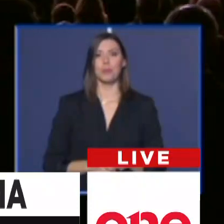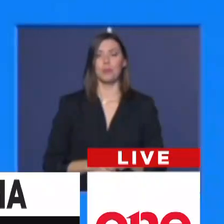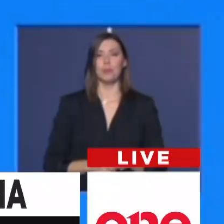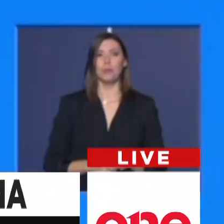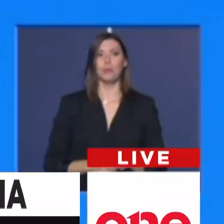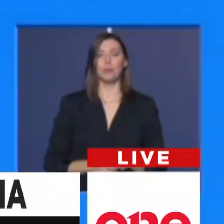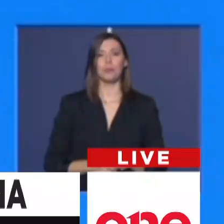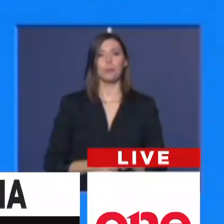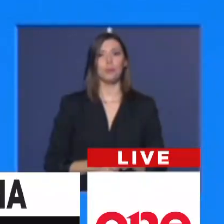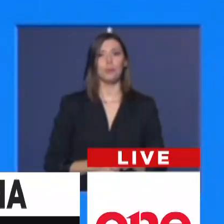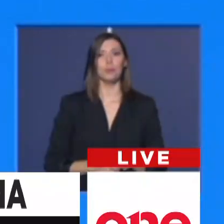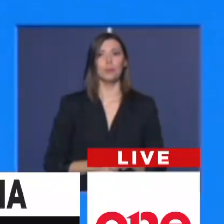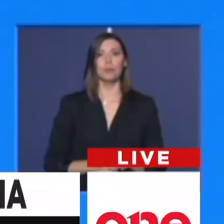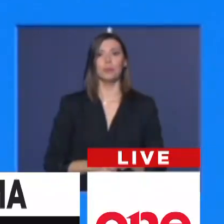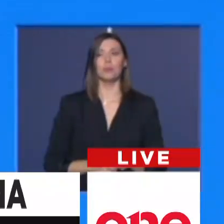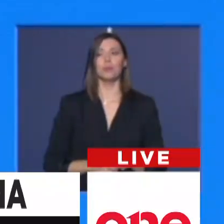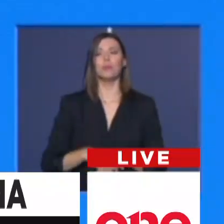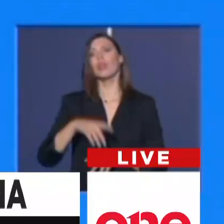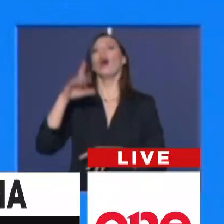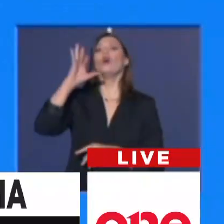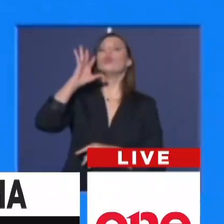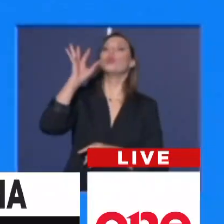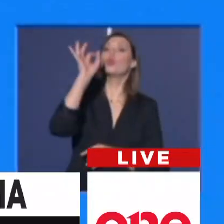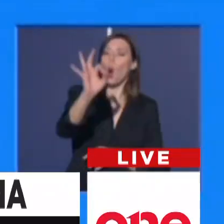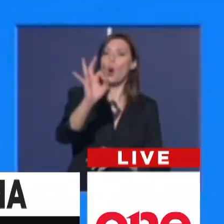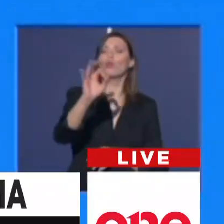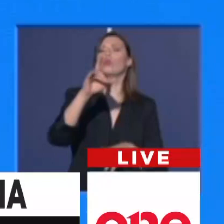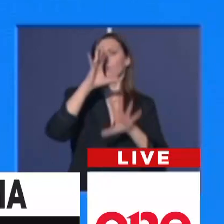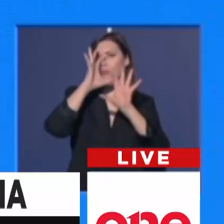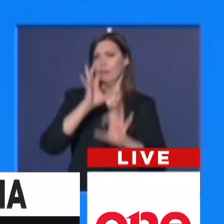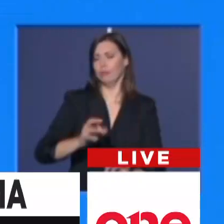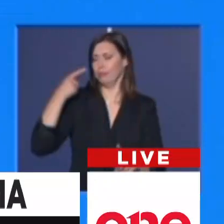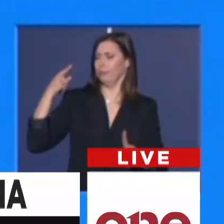Η κατεύθυνση είναι εξαιρετικά στοχευμένη.